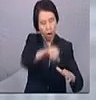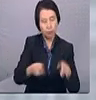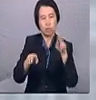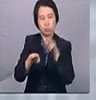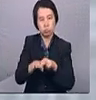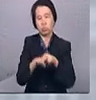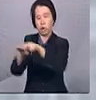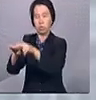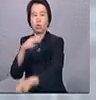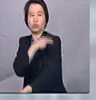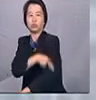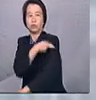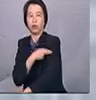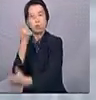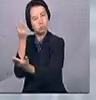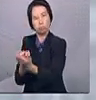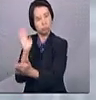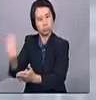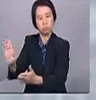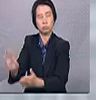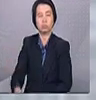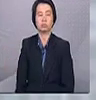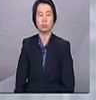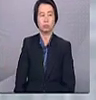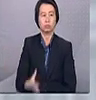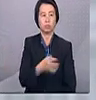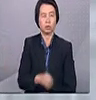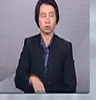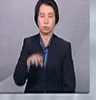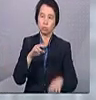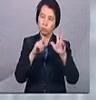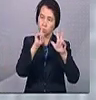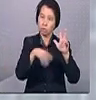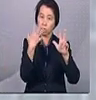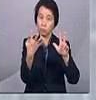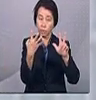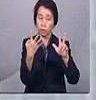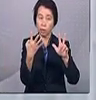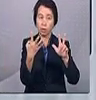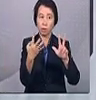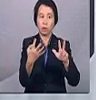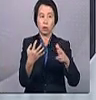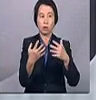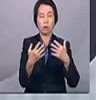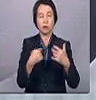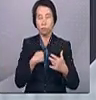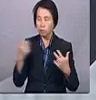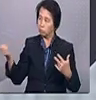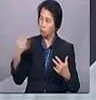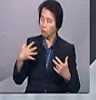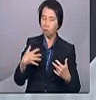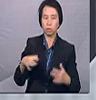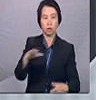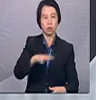juga rawatan. Yang setakat 3 April kita laksanakan tu, setakat ni saya dimaklumkan ada lebih